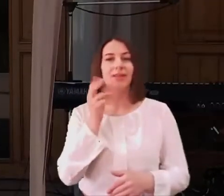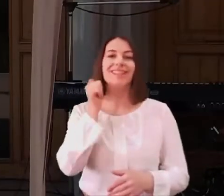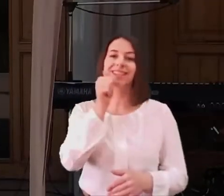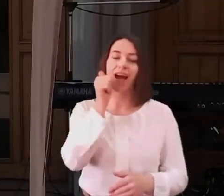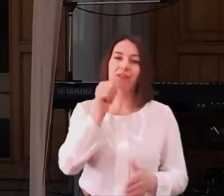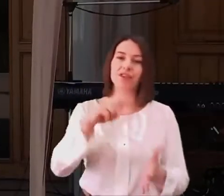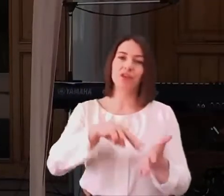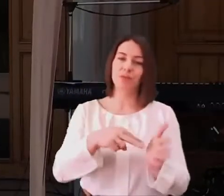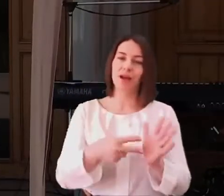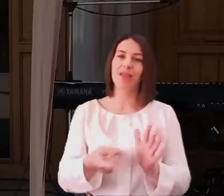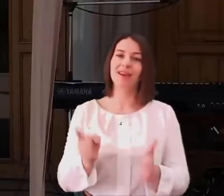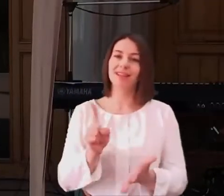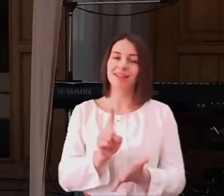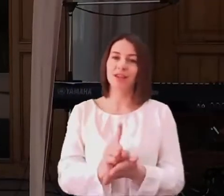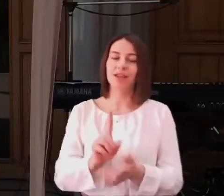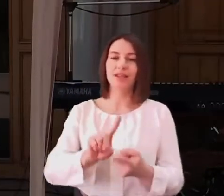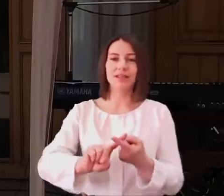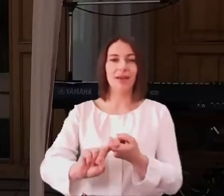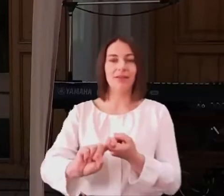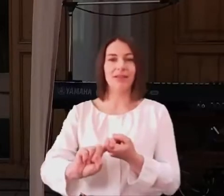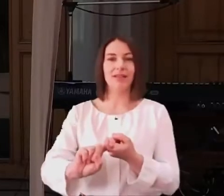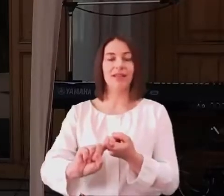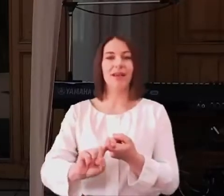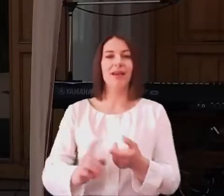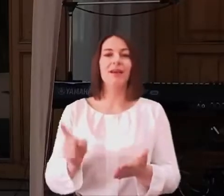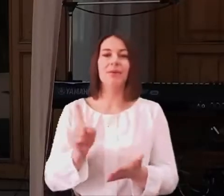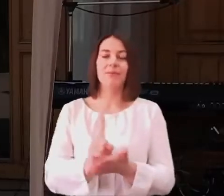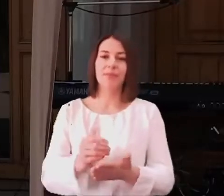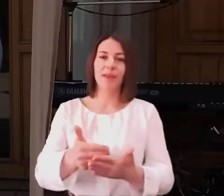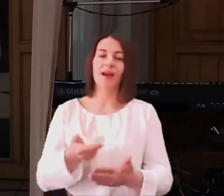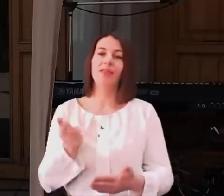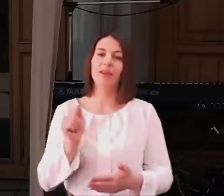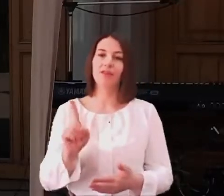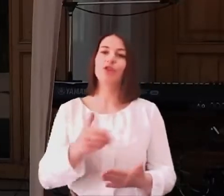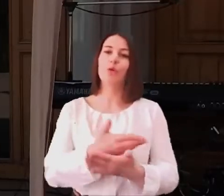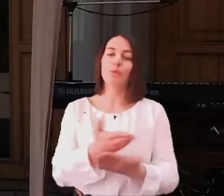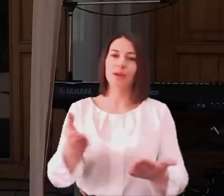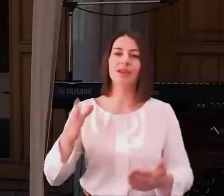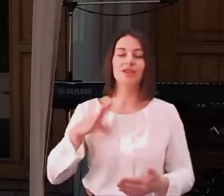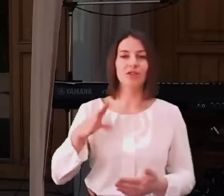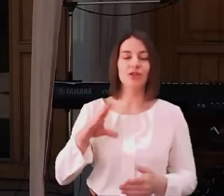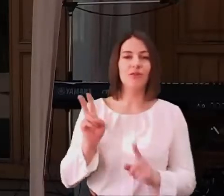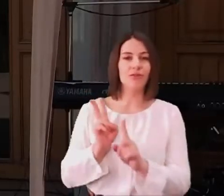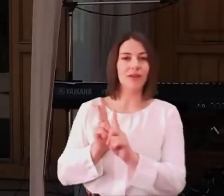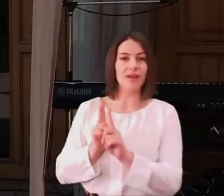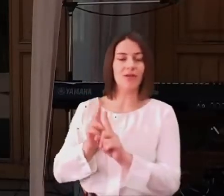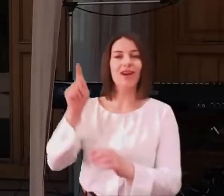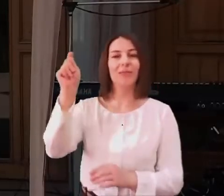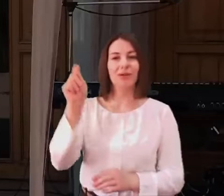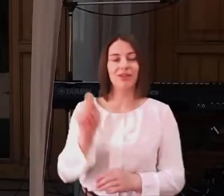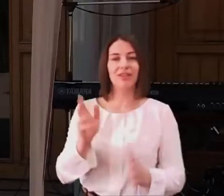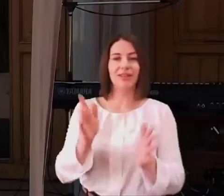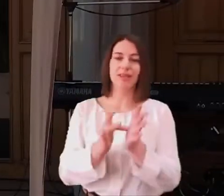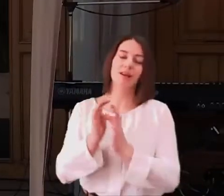планы должны зависеть непосредственным образом от того, что мы ждем второе пришествие Иисуса